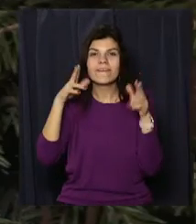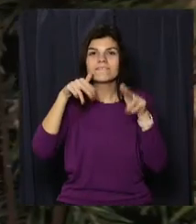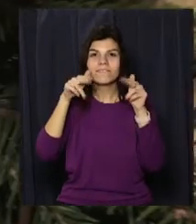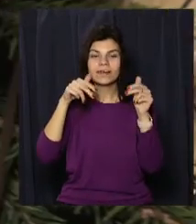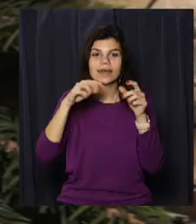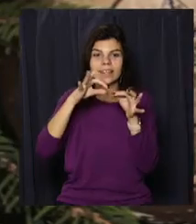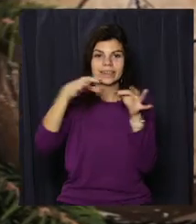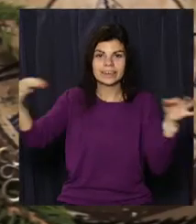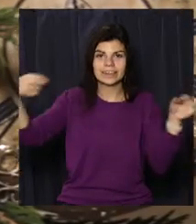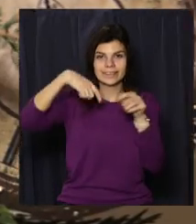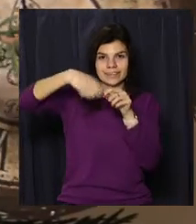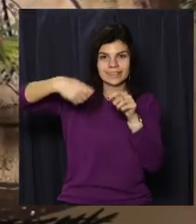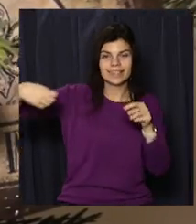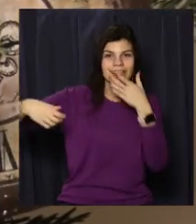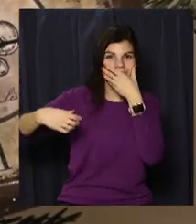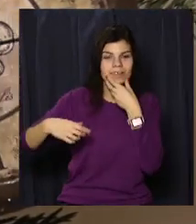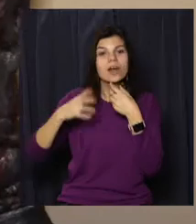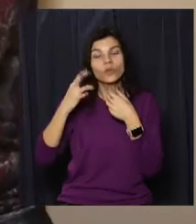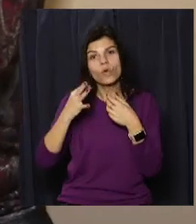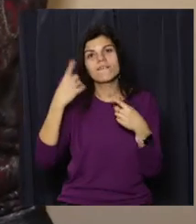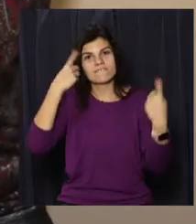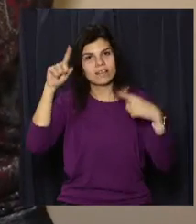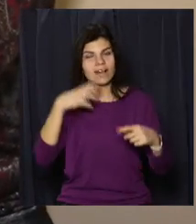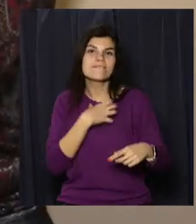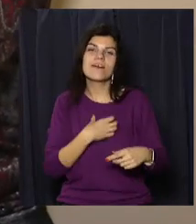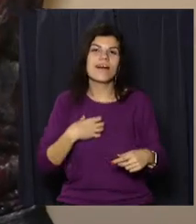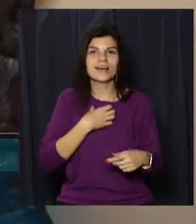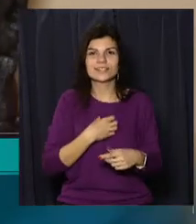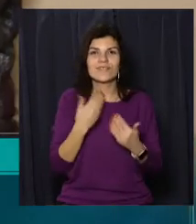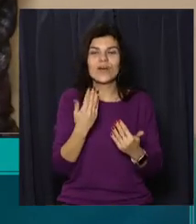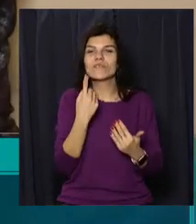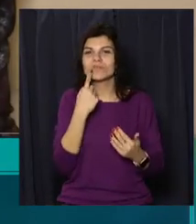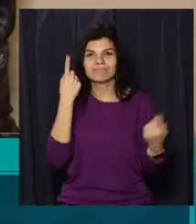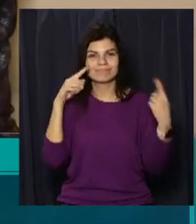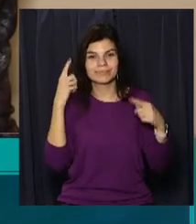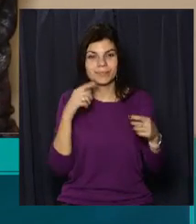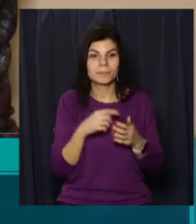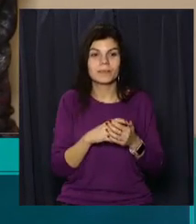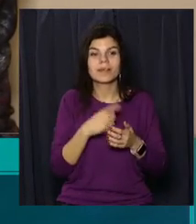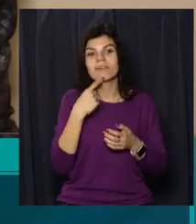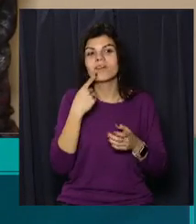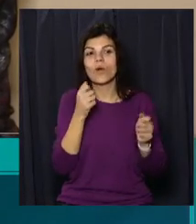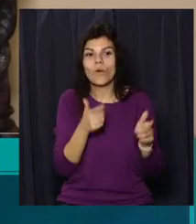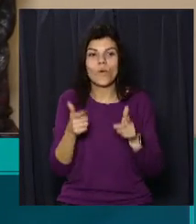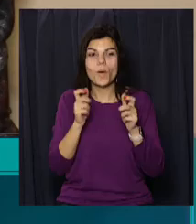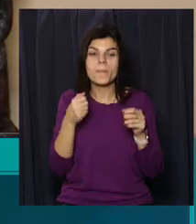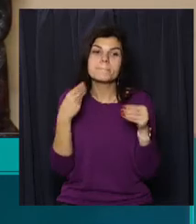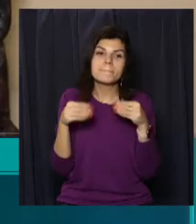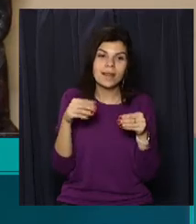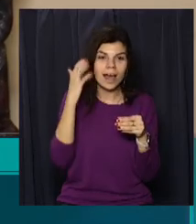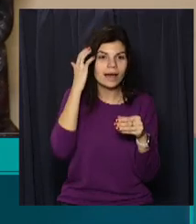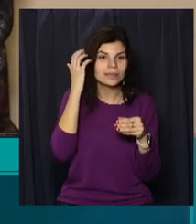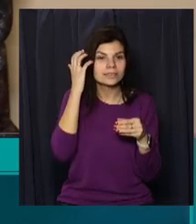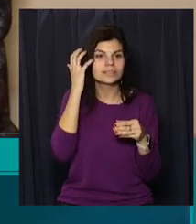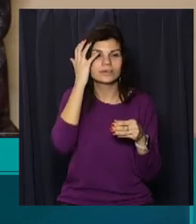Та головне – має значення фантазія. Є заготовки пенопластові, або пластикові. Вони